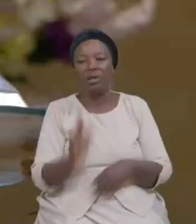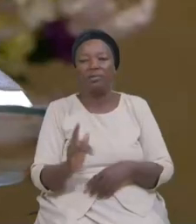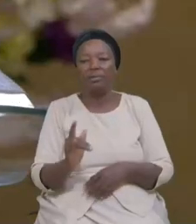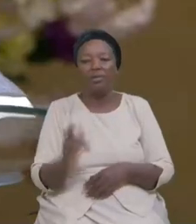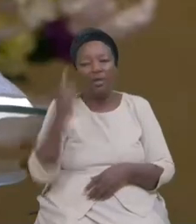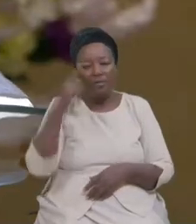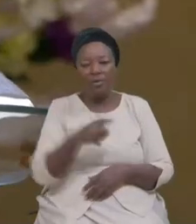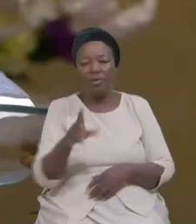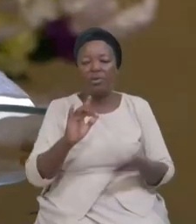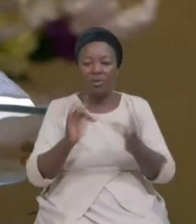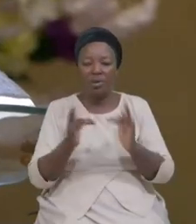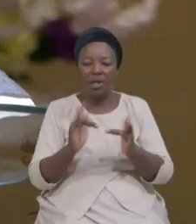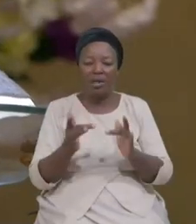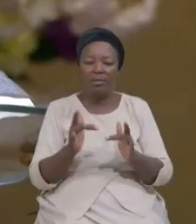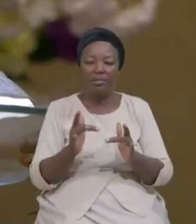Vous qui êtes en ligne,